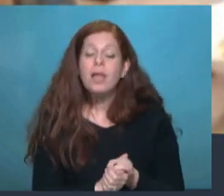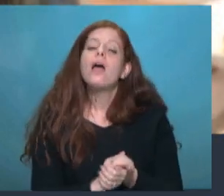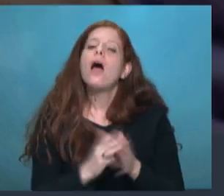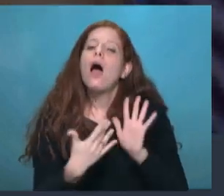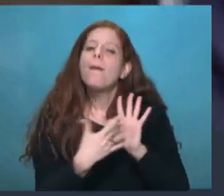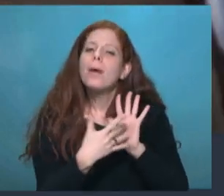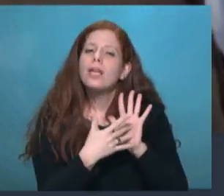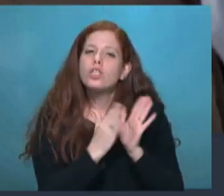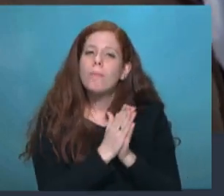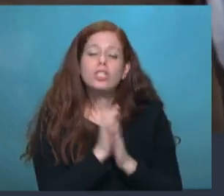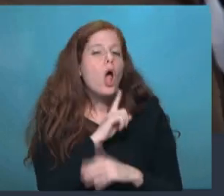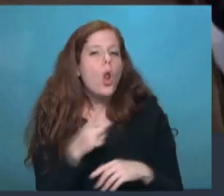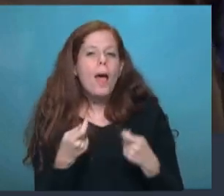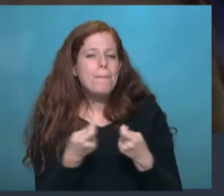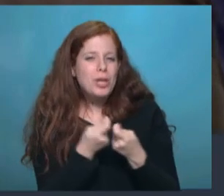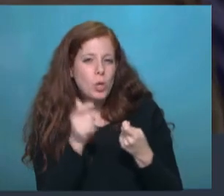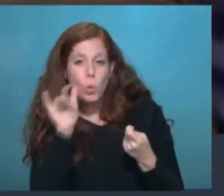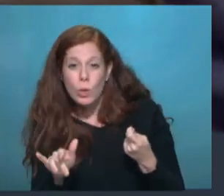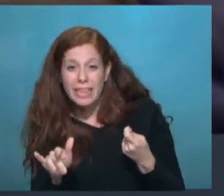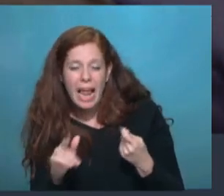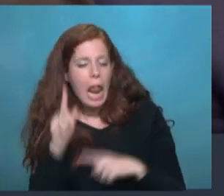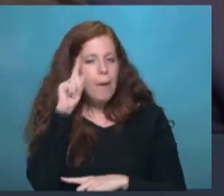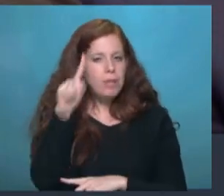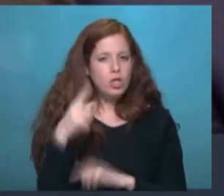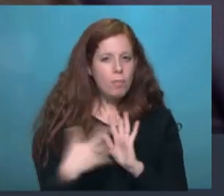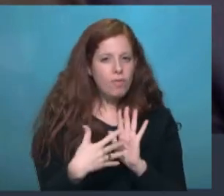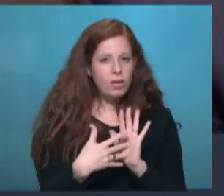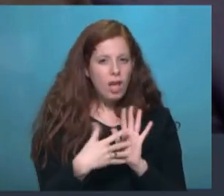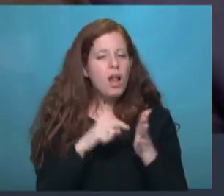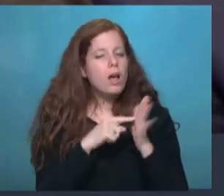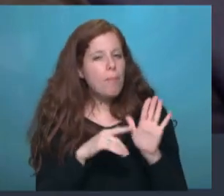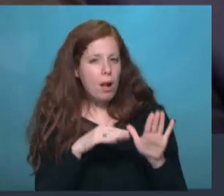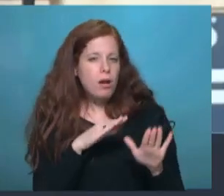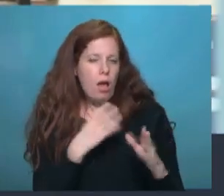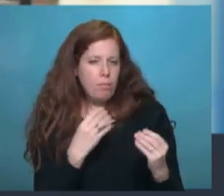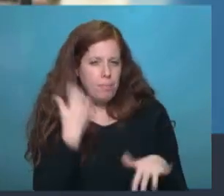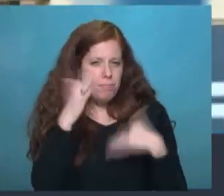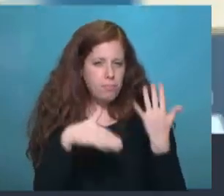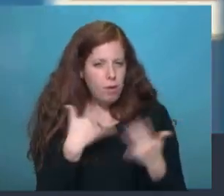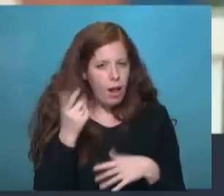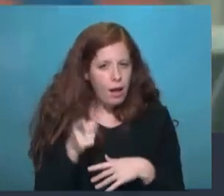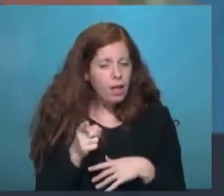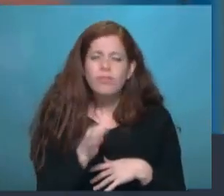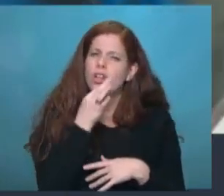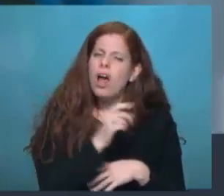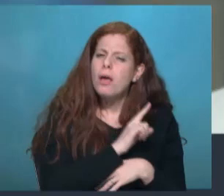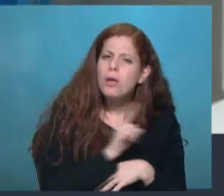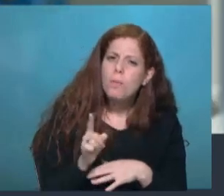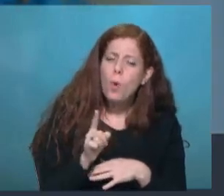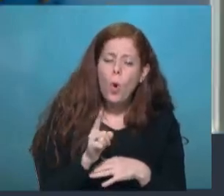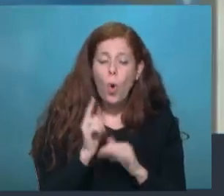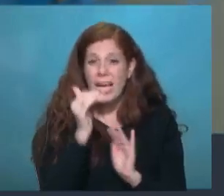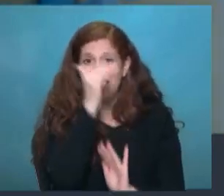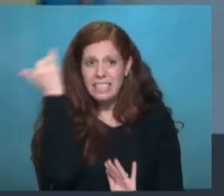רק בניגוד לעמדת המבקר, אלא עוררה הדים רבים, ושאלה אם לא הלכו רחוק מדי בשלילת זכותו של נתניהו